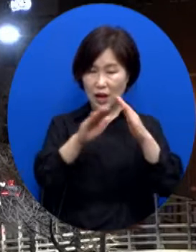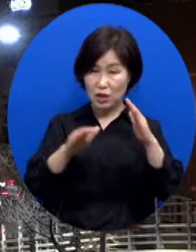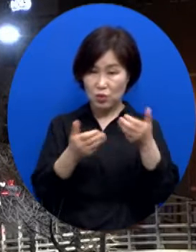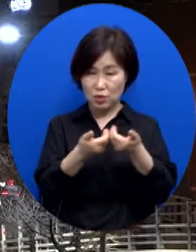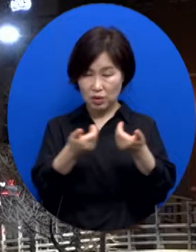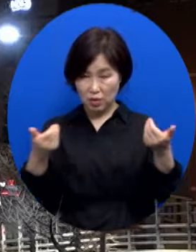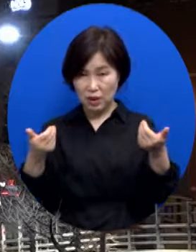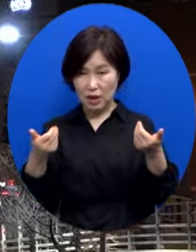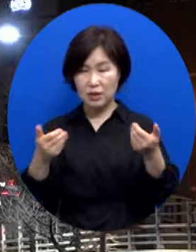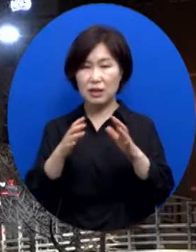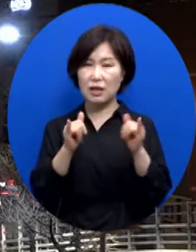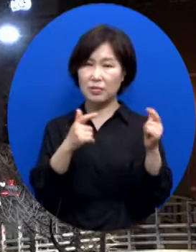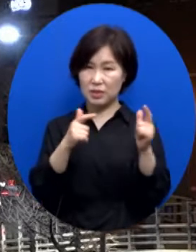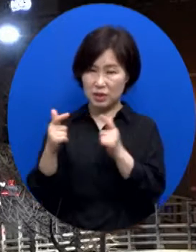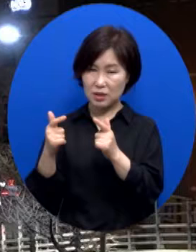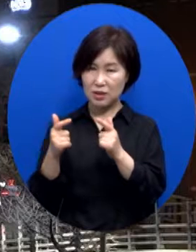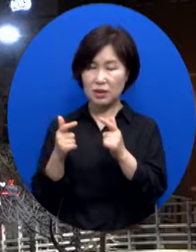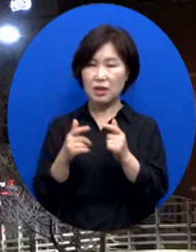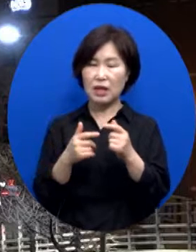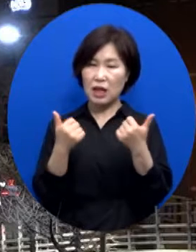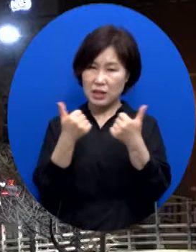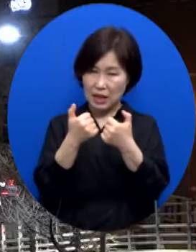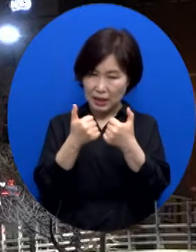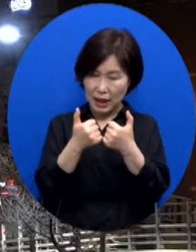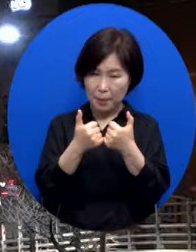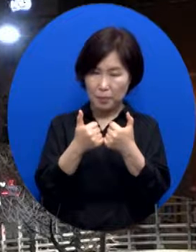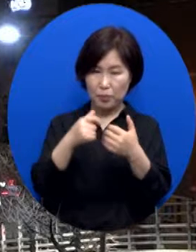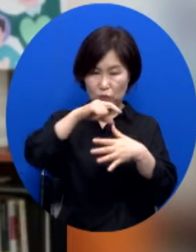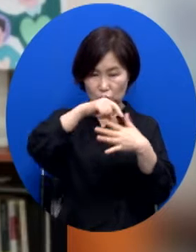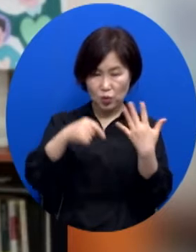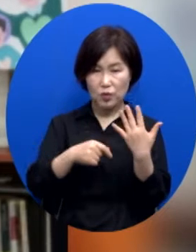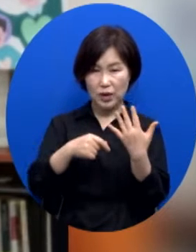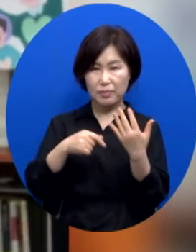위한 동료 상담과 교육 프로그램을 개강했습니다.